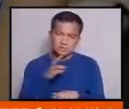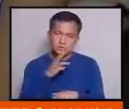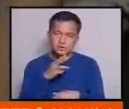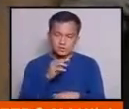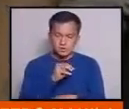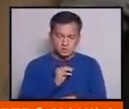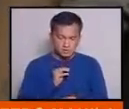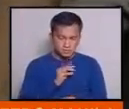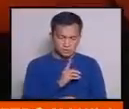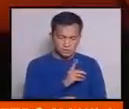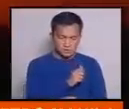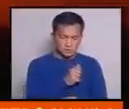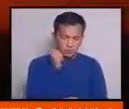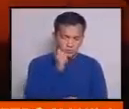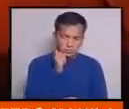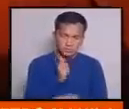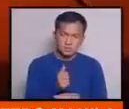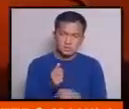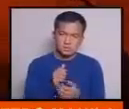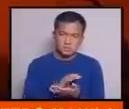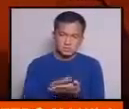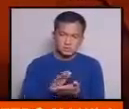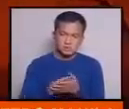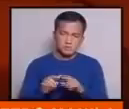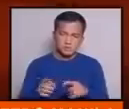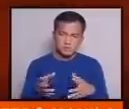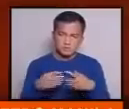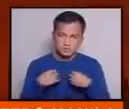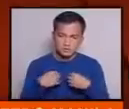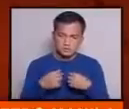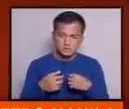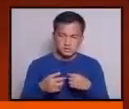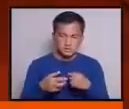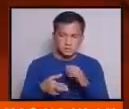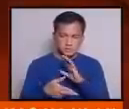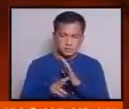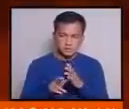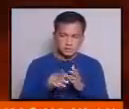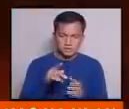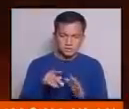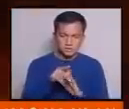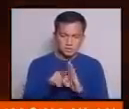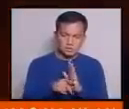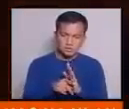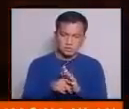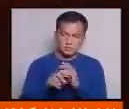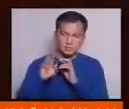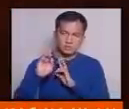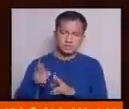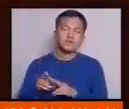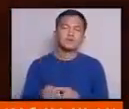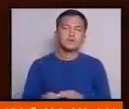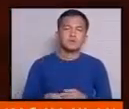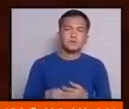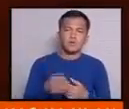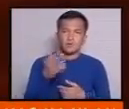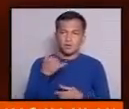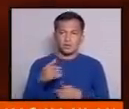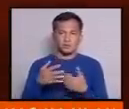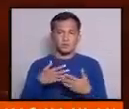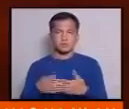itong nililinis. Pero aminado silang kailangan nilang i-review ang kanilang protocol sa pagresponde dahil maging